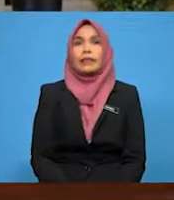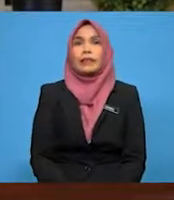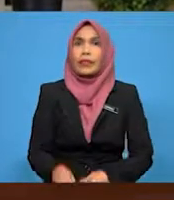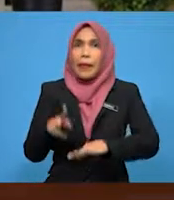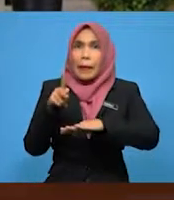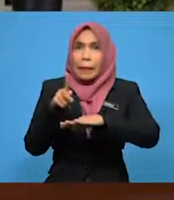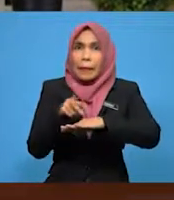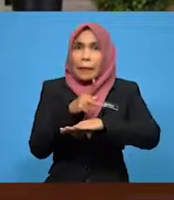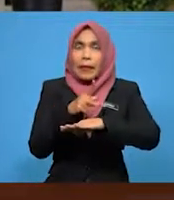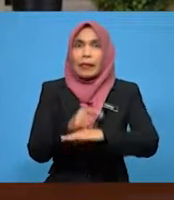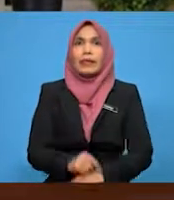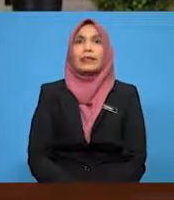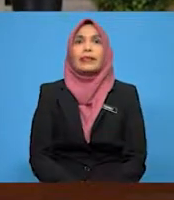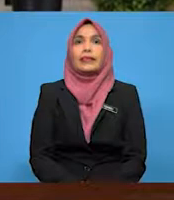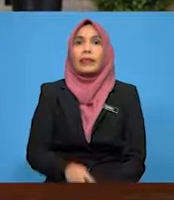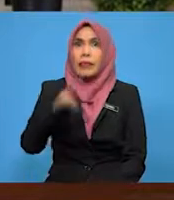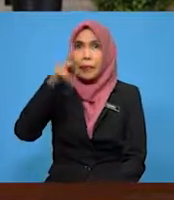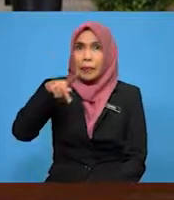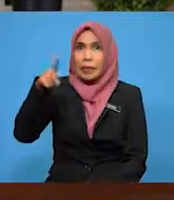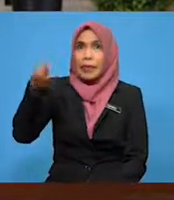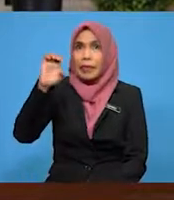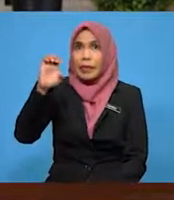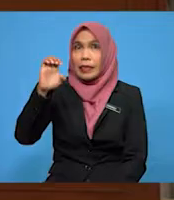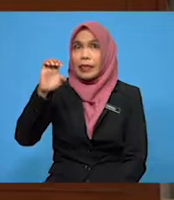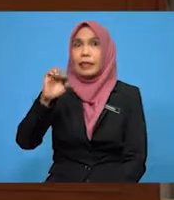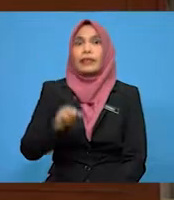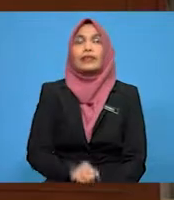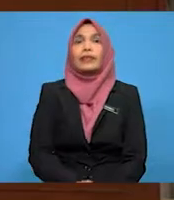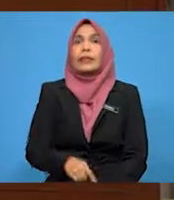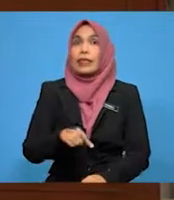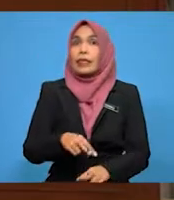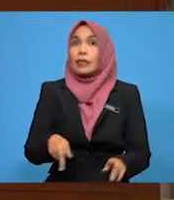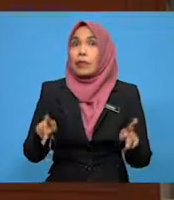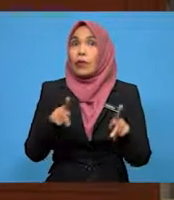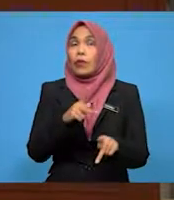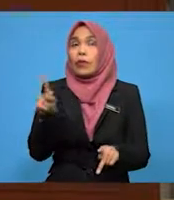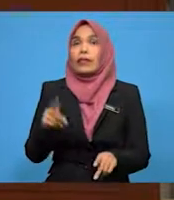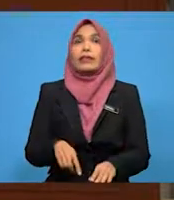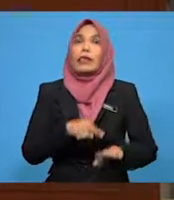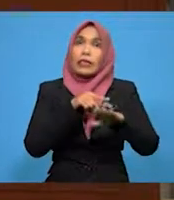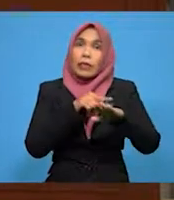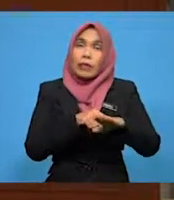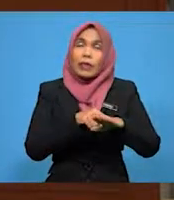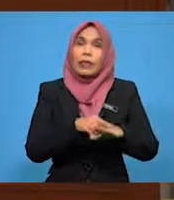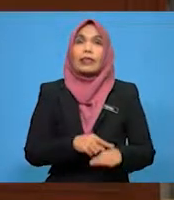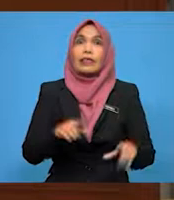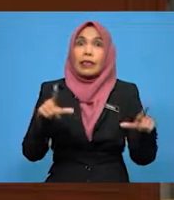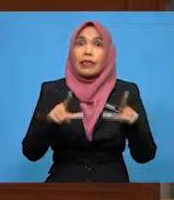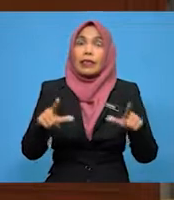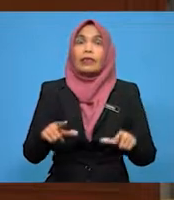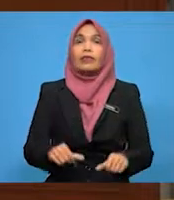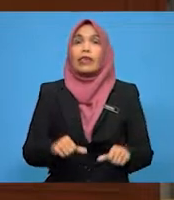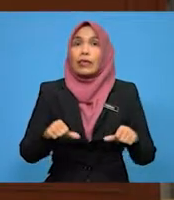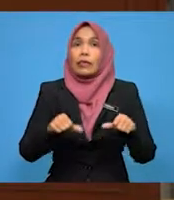Pemakaian Personal Protective Equipment, PPE yang lengkap, diperlukan semasa melakukan aktiviti set